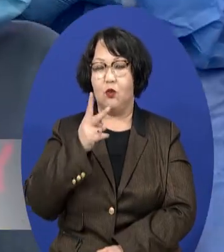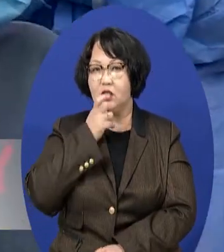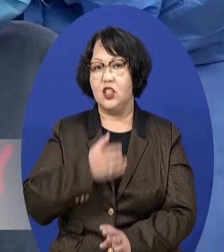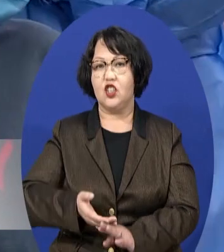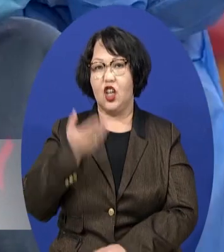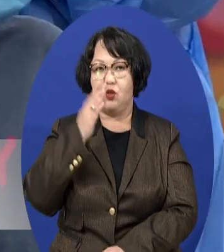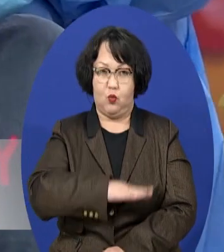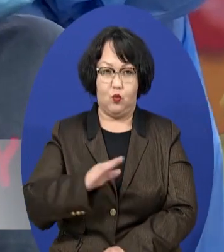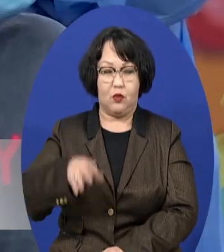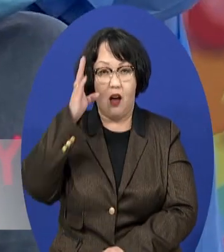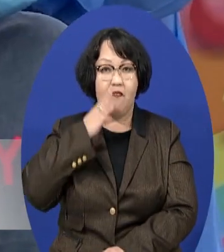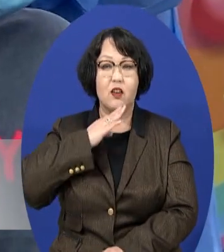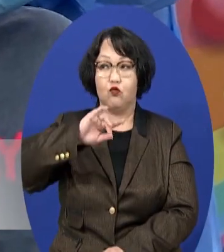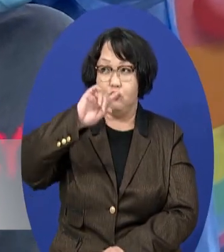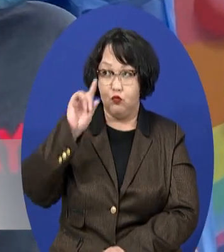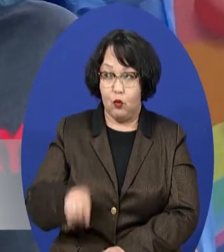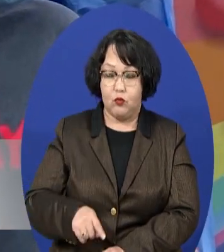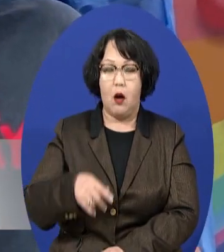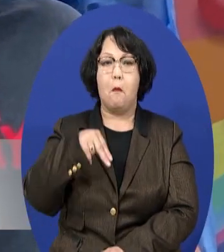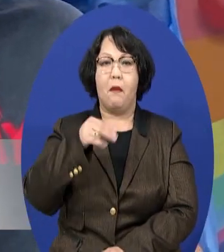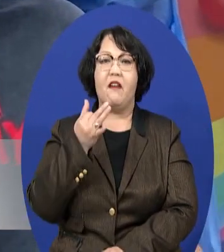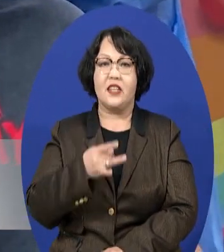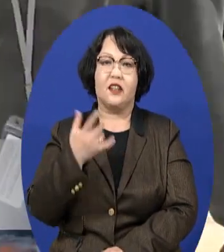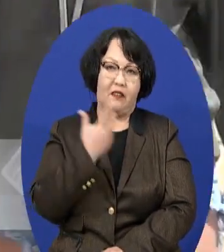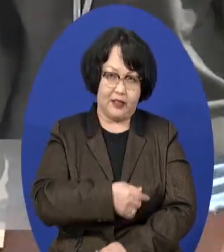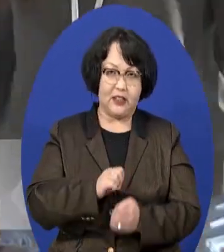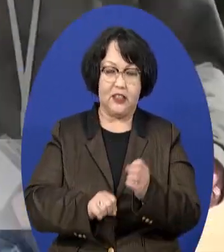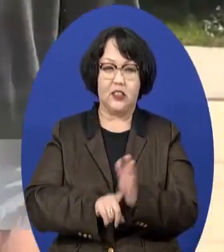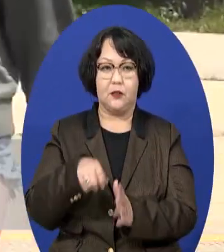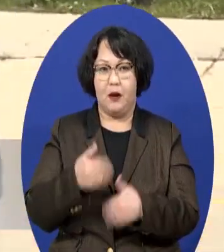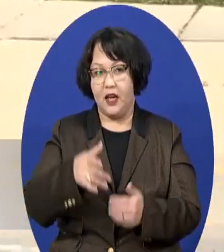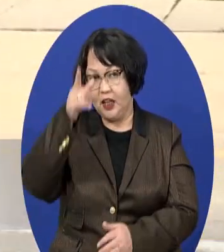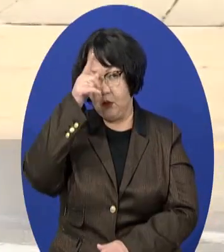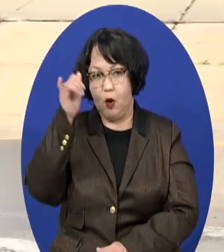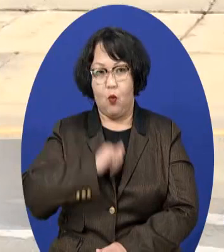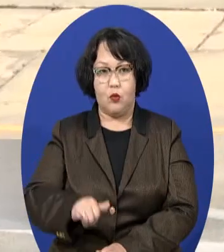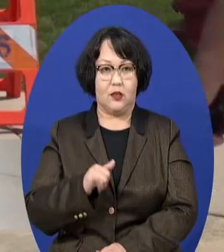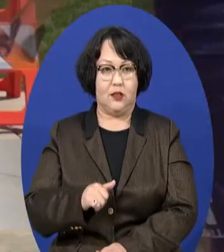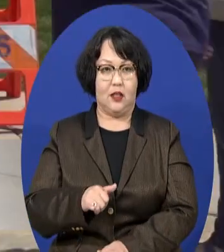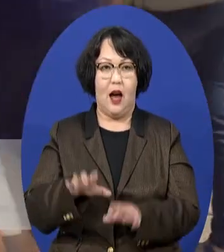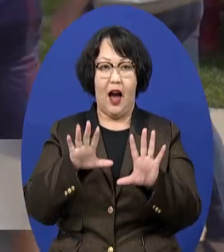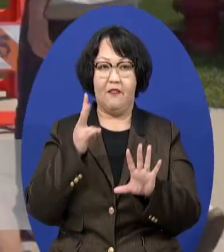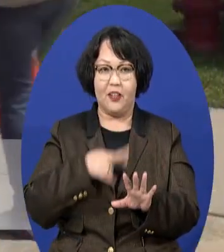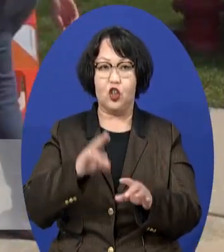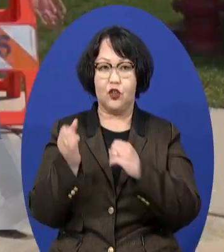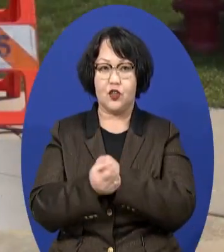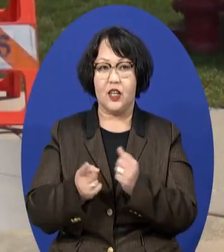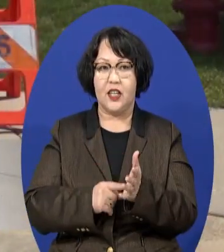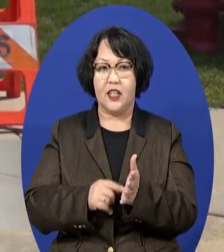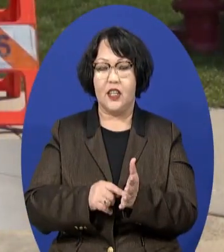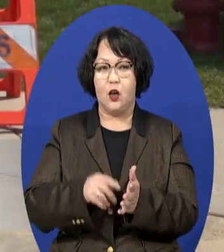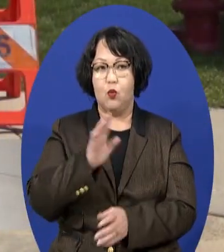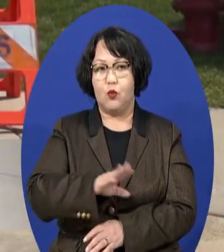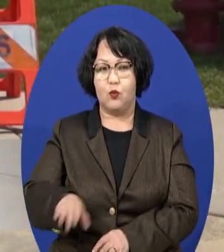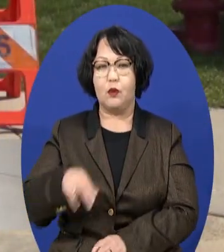насны хүүхдүүдэд эцэгхийн зөвшөөрлөөр Pfizer вакциныг бол тариулж байна. Герман улс энэ сарын 10-нд зөвхөн онцгой шаардлагатай хүүхдүүдийг